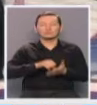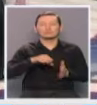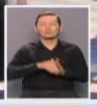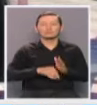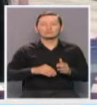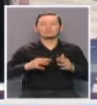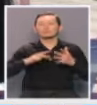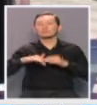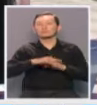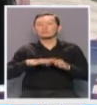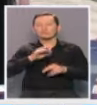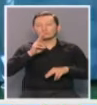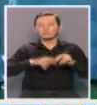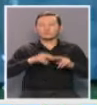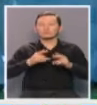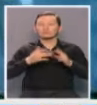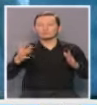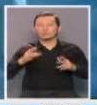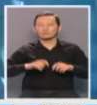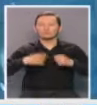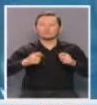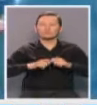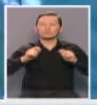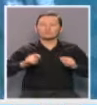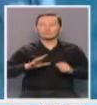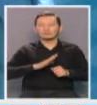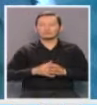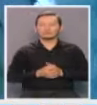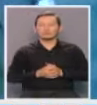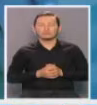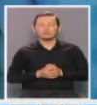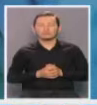Сегодня завершены все виды строительных работ и объект передан в эксплуатацию.